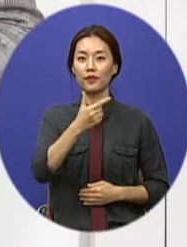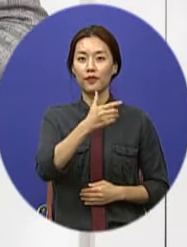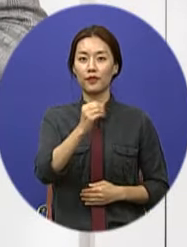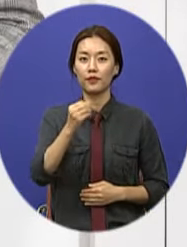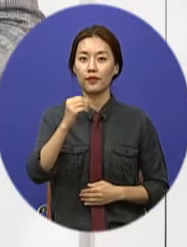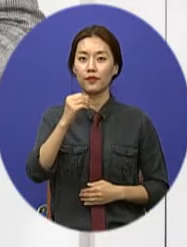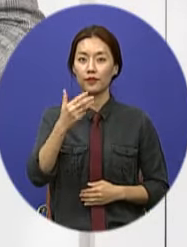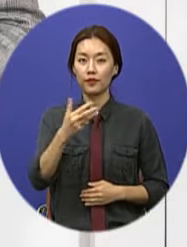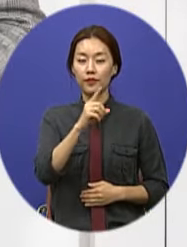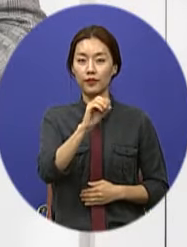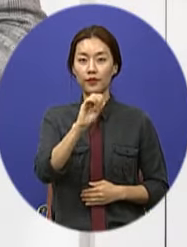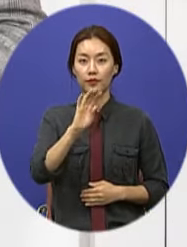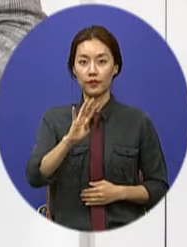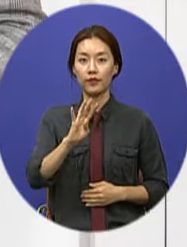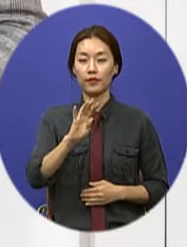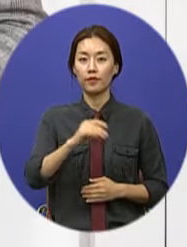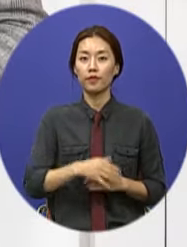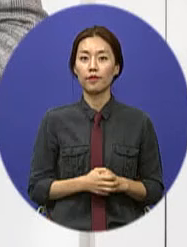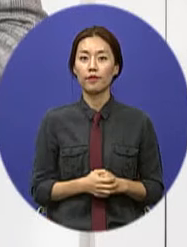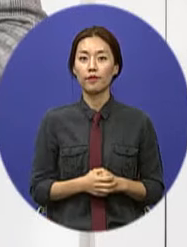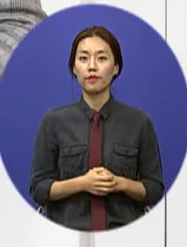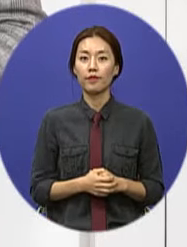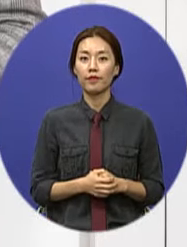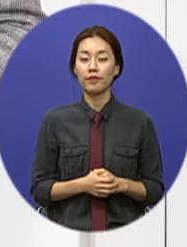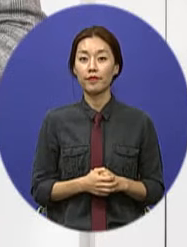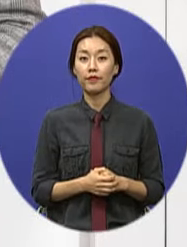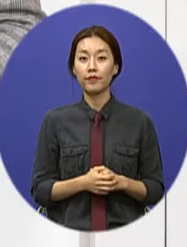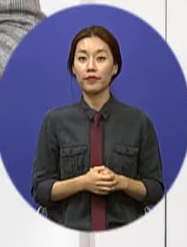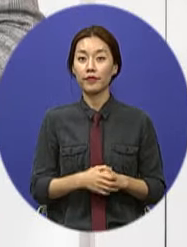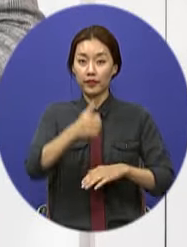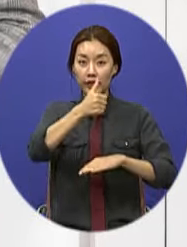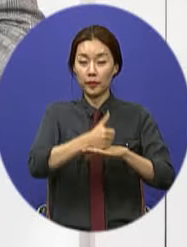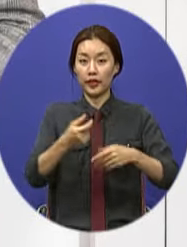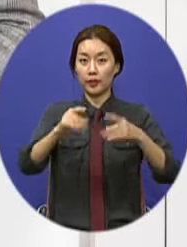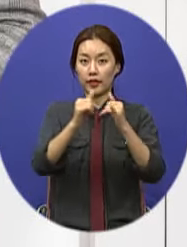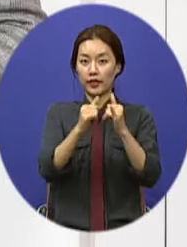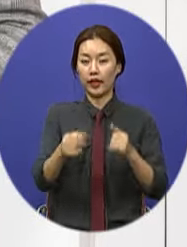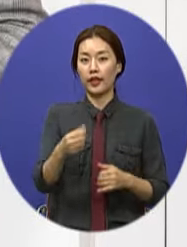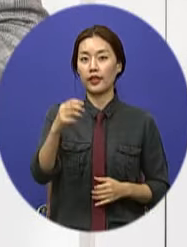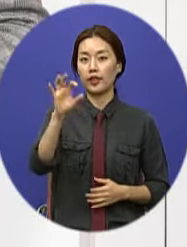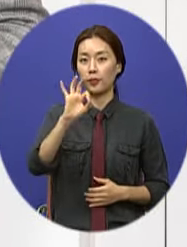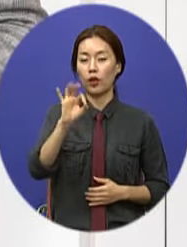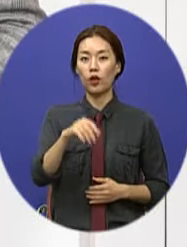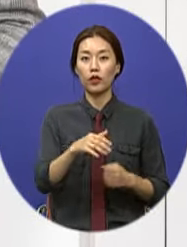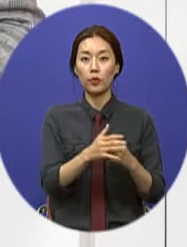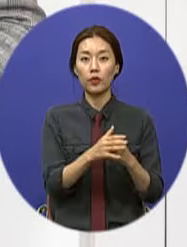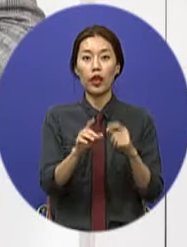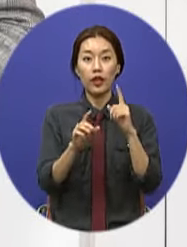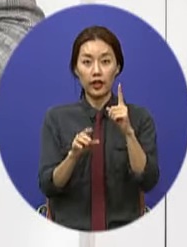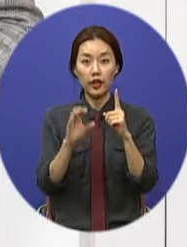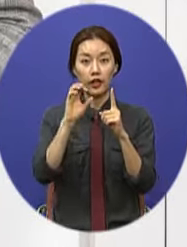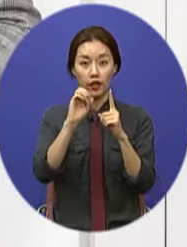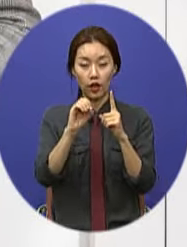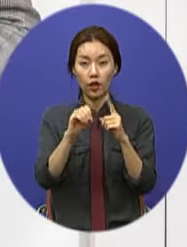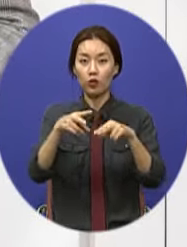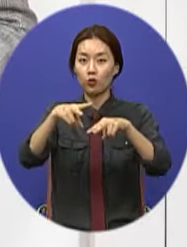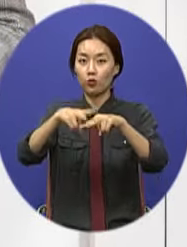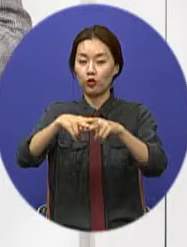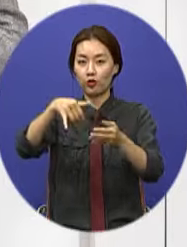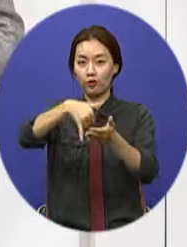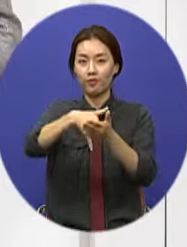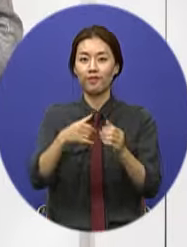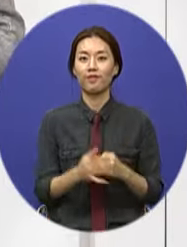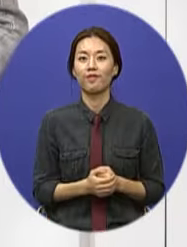060-608에 1004번 전화하시고 인기상 투표 3번. 네. 자, 마지막 출연자 아버님이 10번 10 누르시고 우물정자 네. 눌러주시면